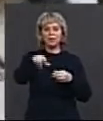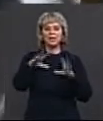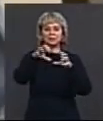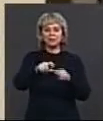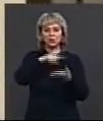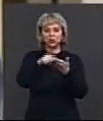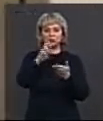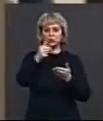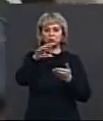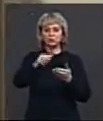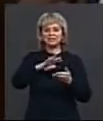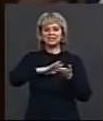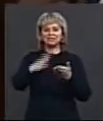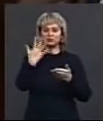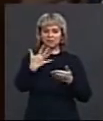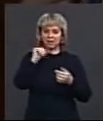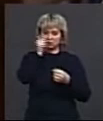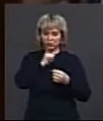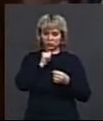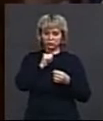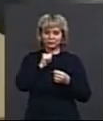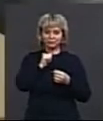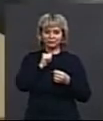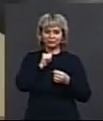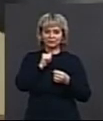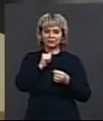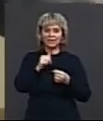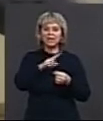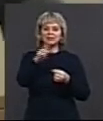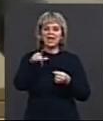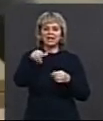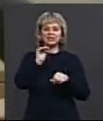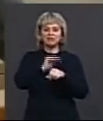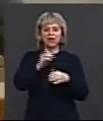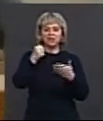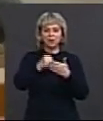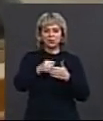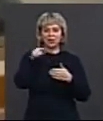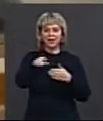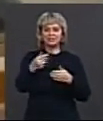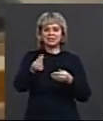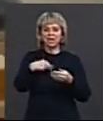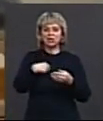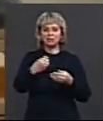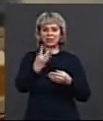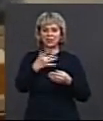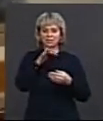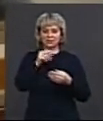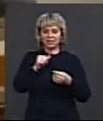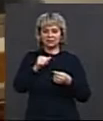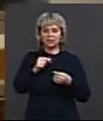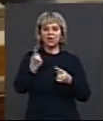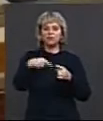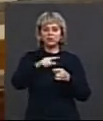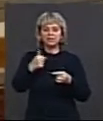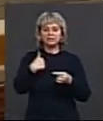нападении на город Буденновск в 95 году. На какие факты опираясь, вы мне дали 15 лет?